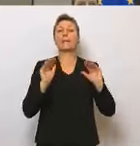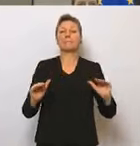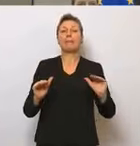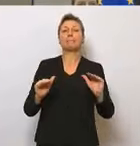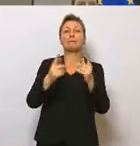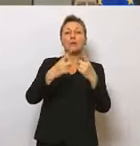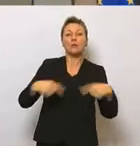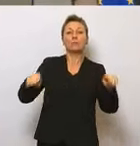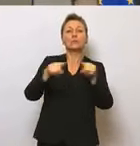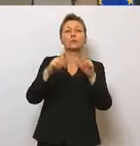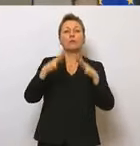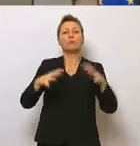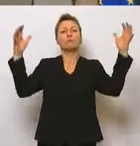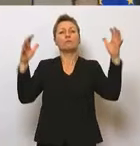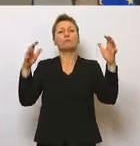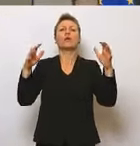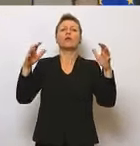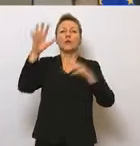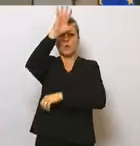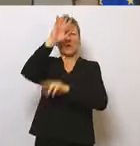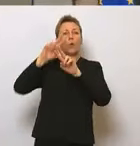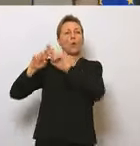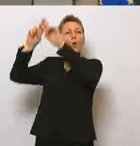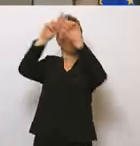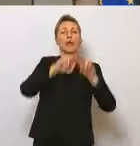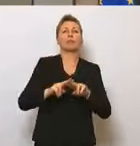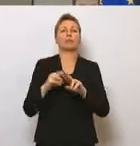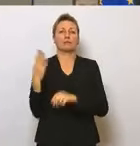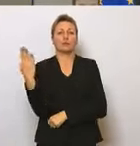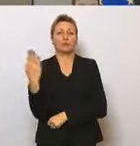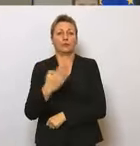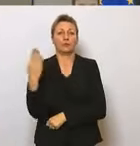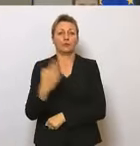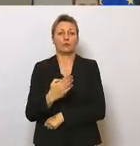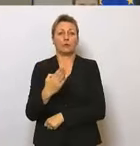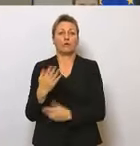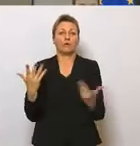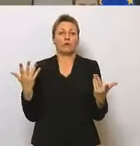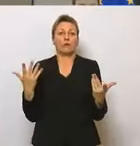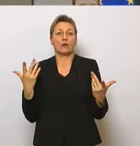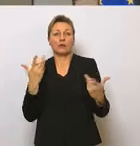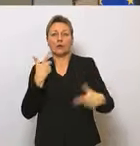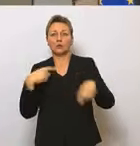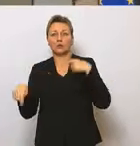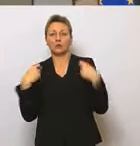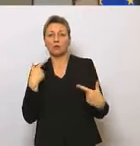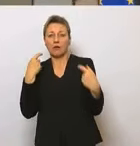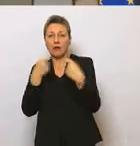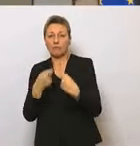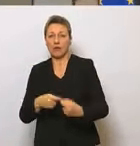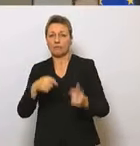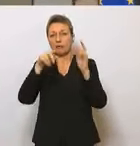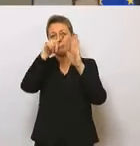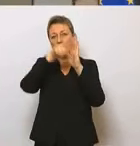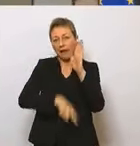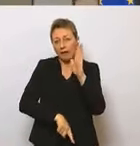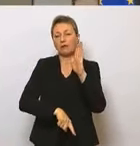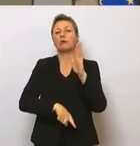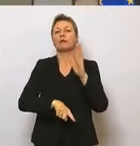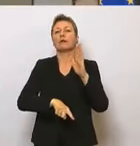Commission européenne et les autorités nationales ont besoin d'une certaine flexibilité pour appliquer les règles, ont besoin d'une